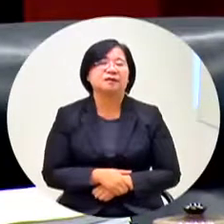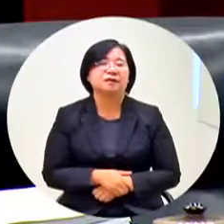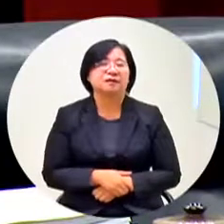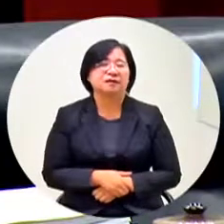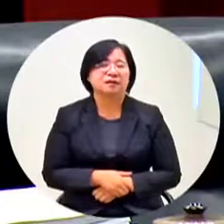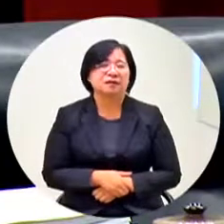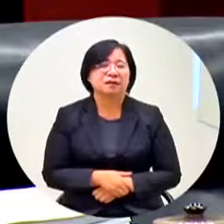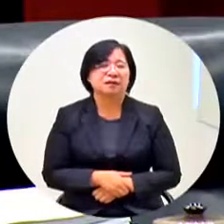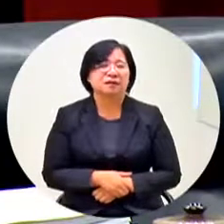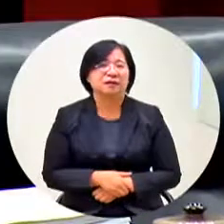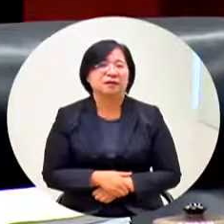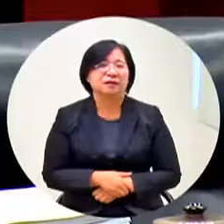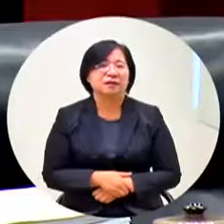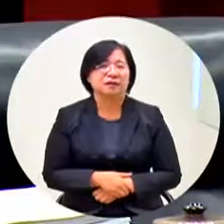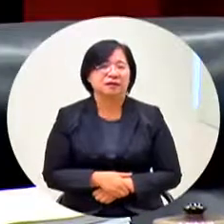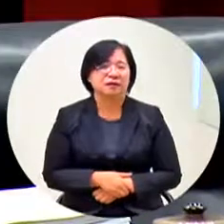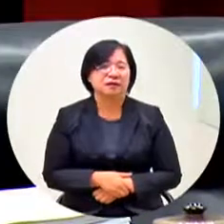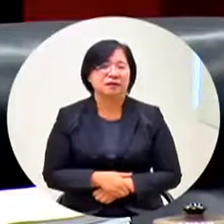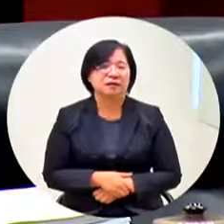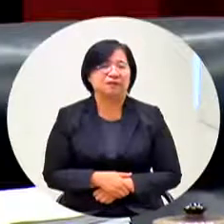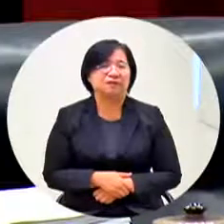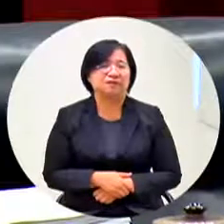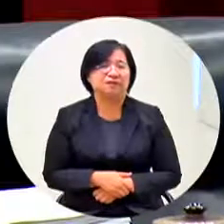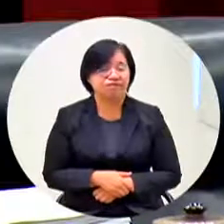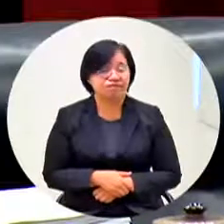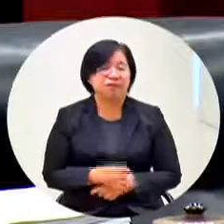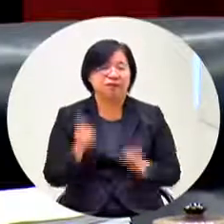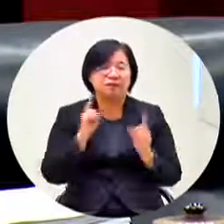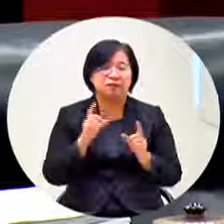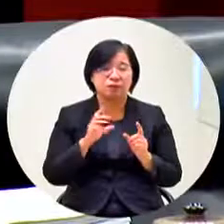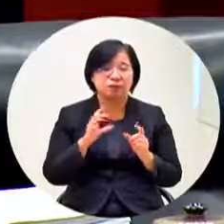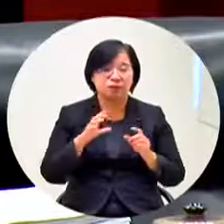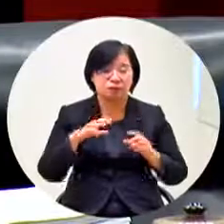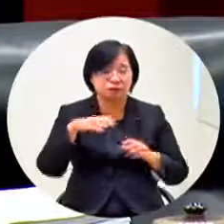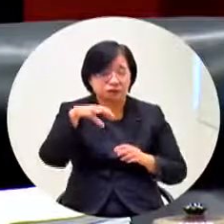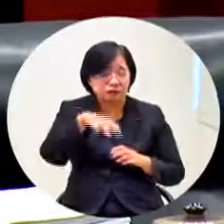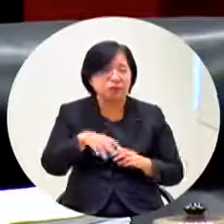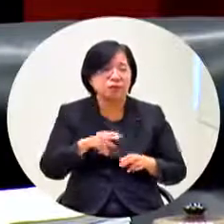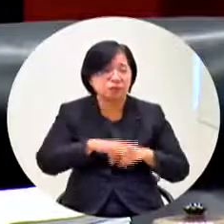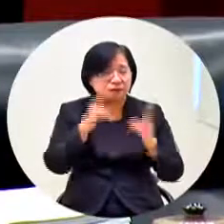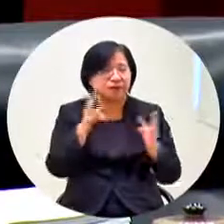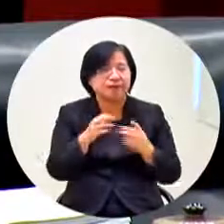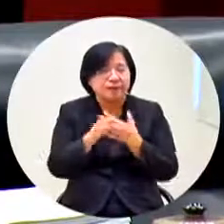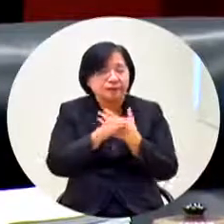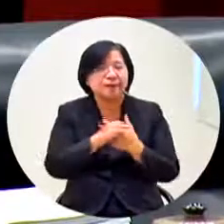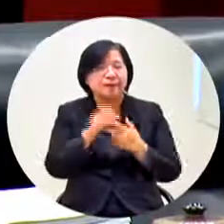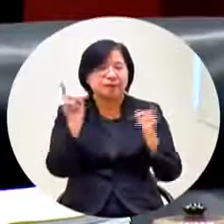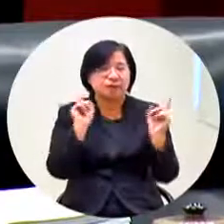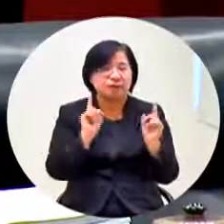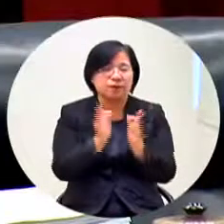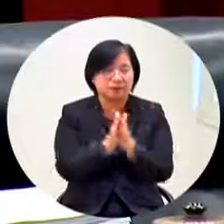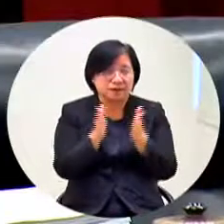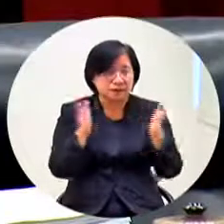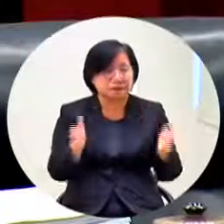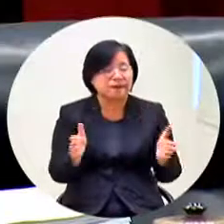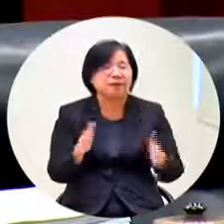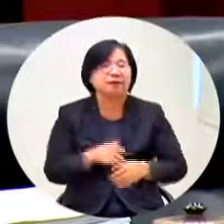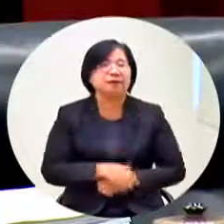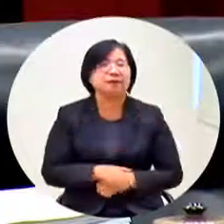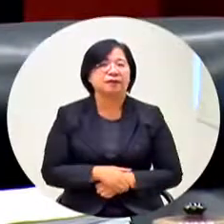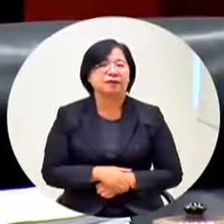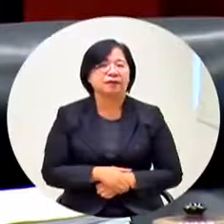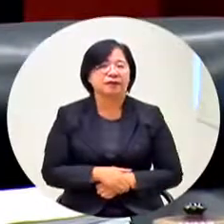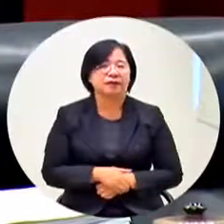说能够在游戏区要开放之前有一个试玩的阶段，试玩的阶段就是也到时候可以